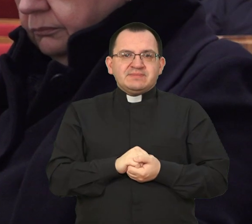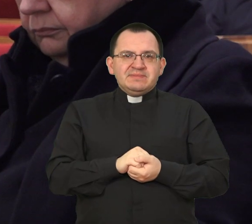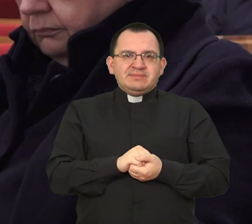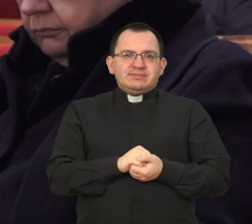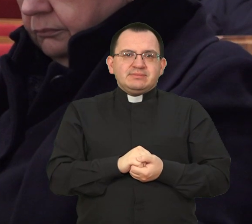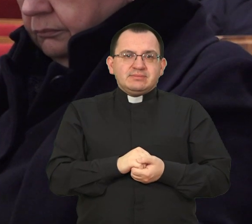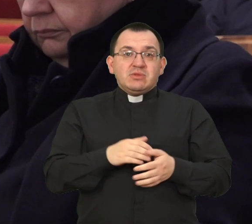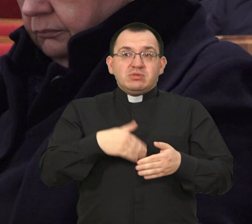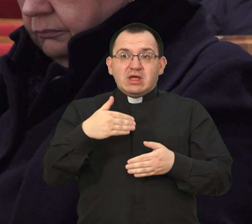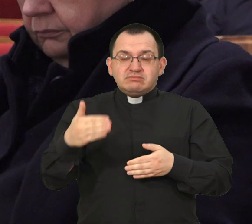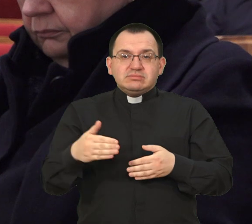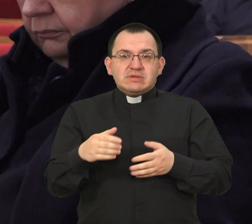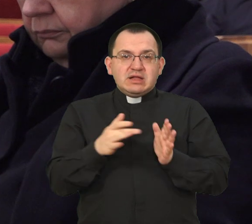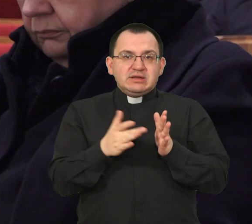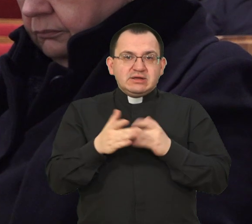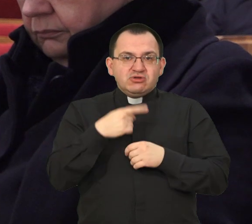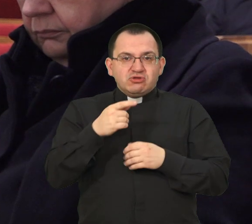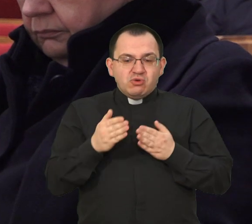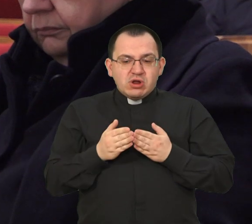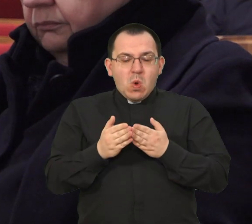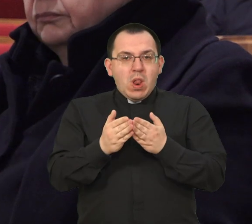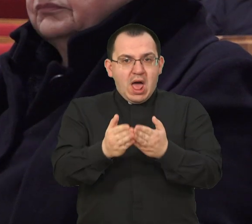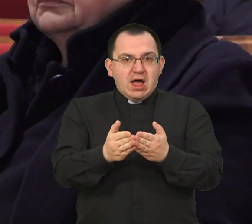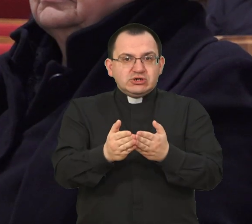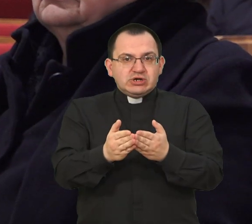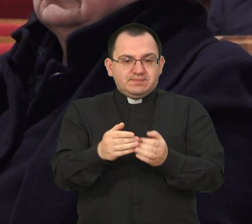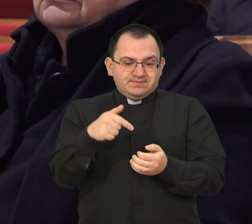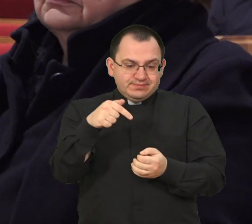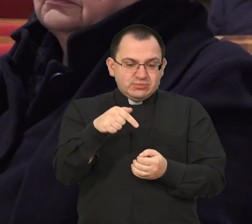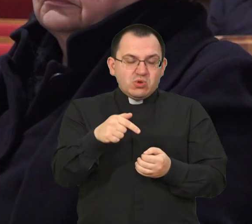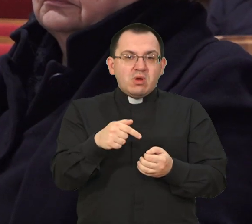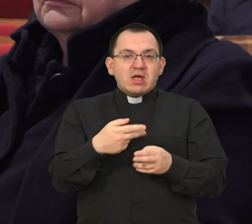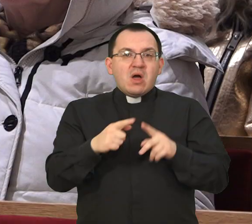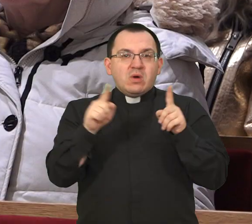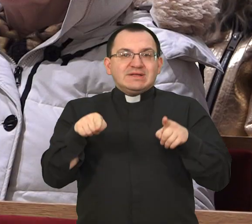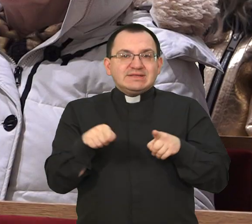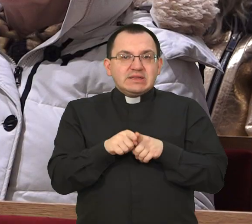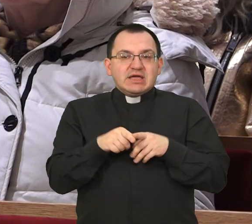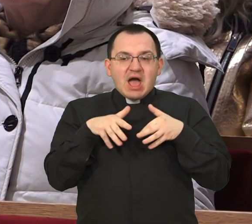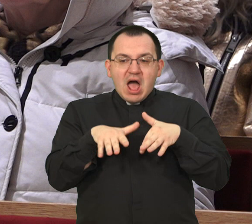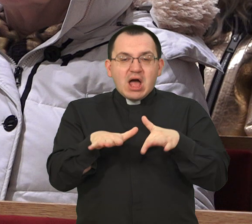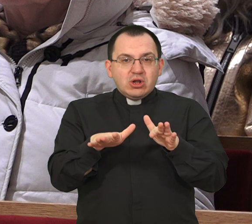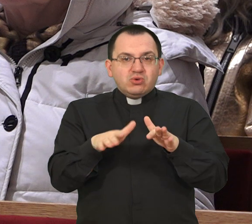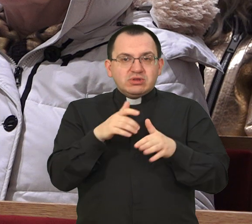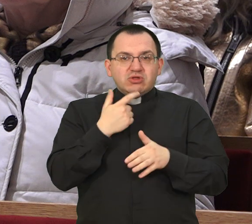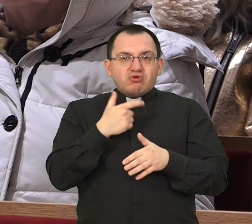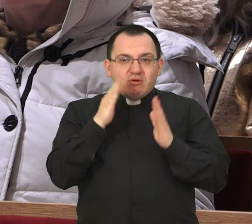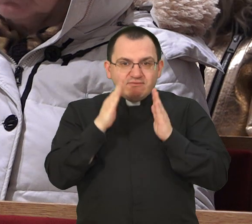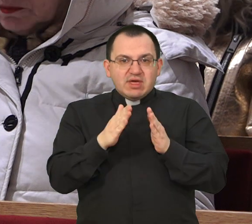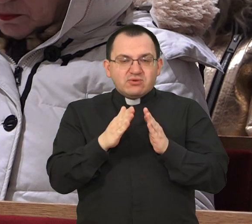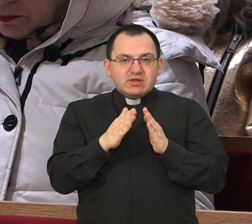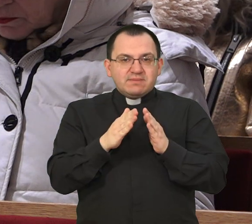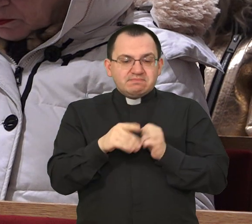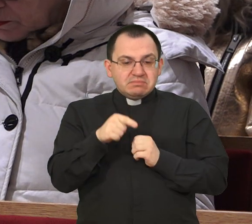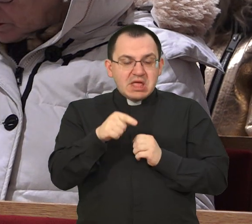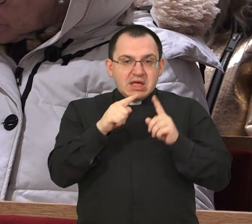biskup govorio o slici lađe koja podsjeća na crkvu, Boži narod. Ta slika lađe u olujnom vremenu